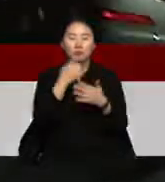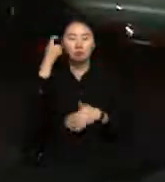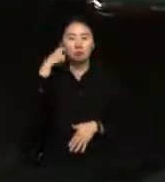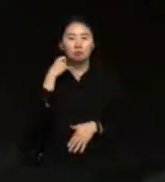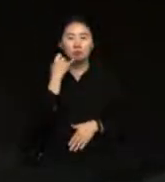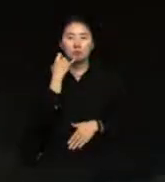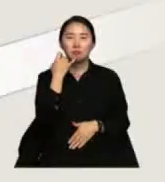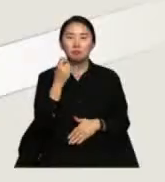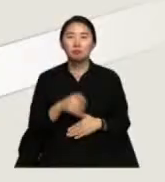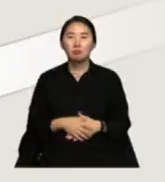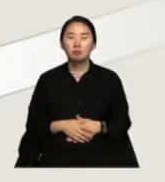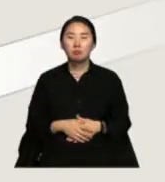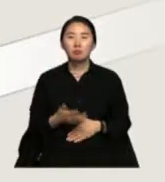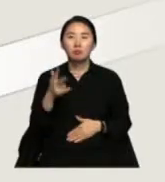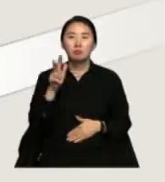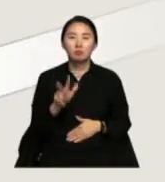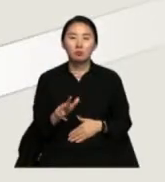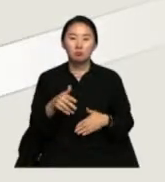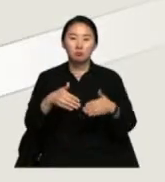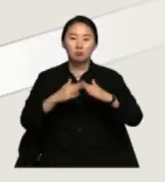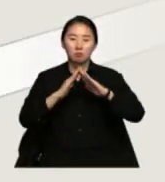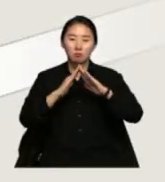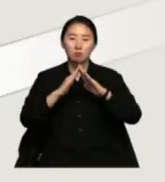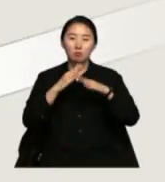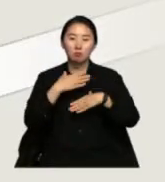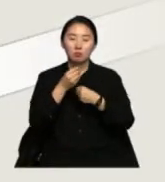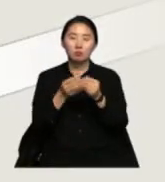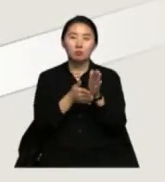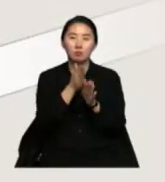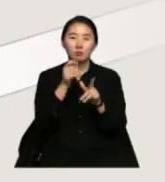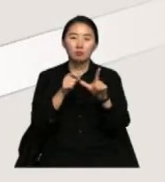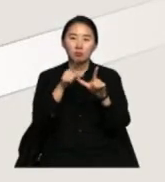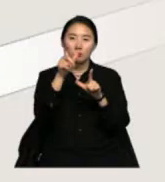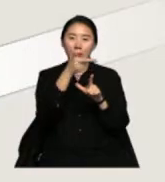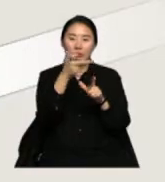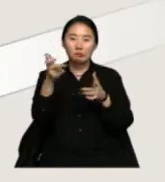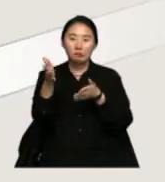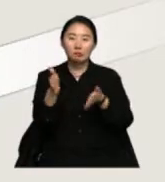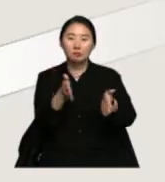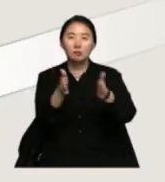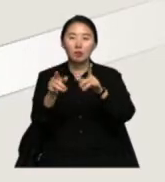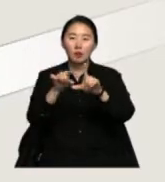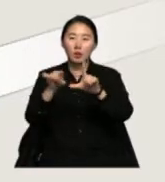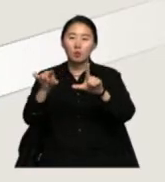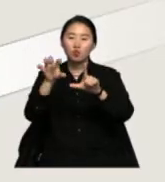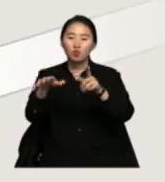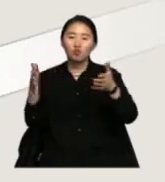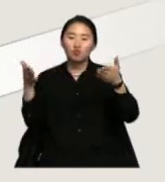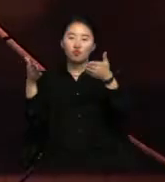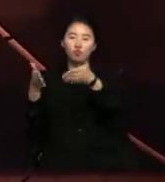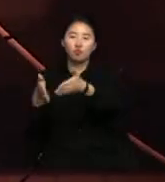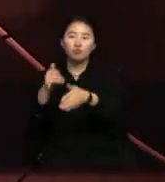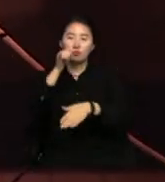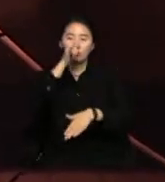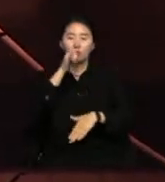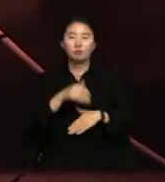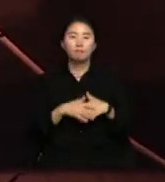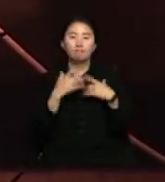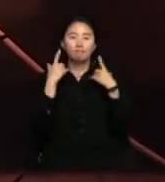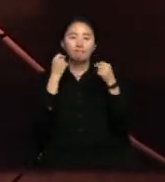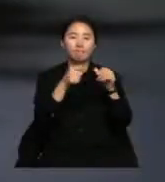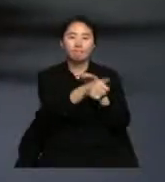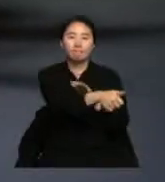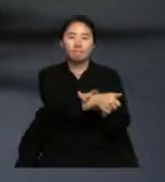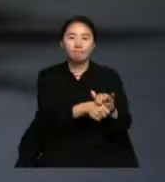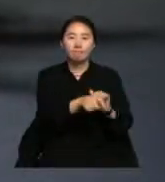느끼더라고. 하지만 설치된 안전시설들이 대부분 큰 길가나 일부 지역으로 편중돼 있는 상황. 여전히